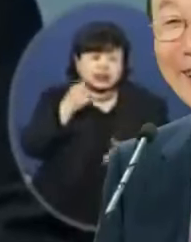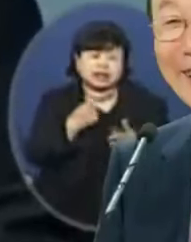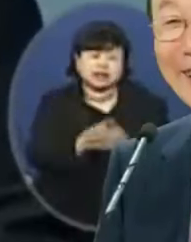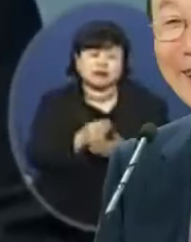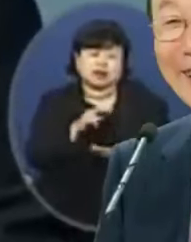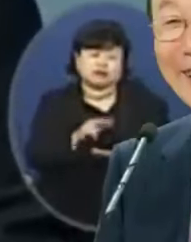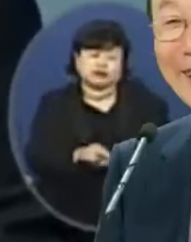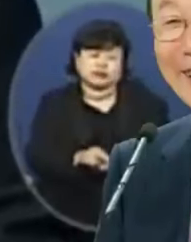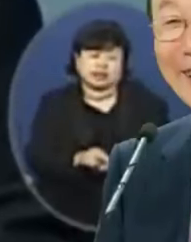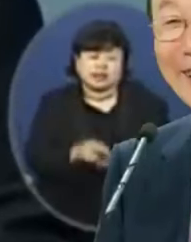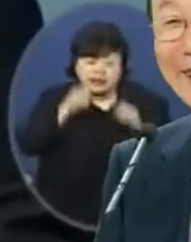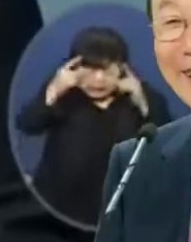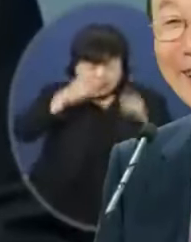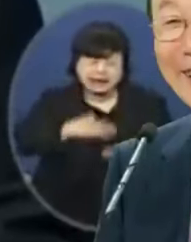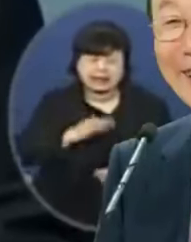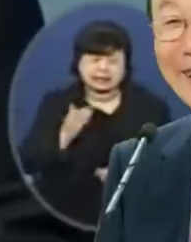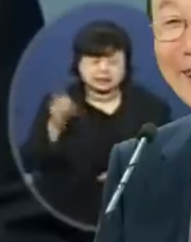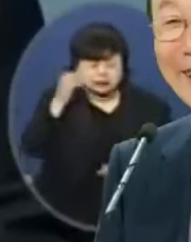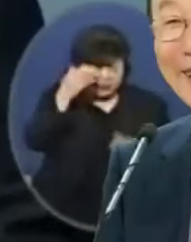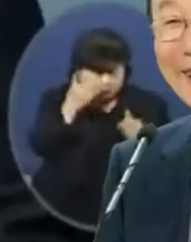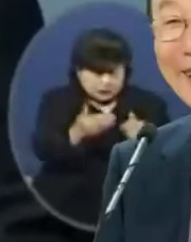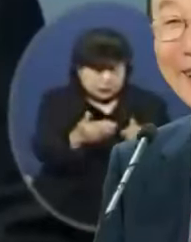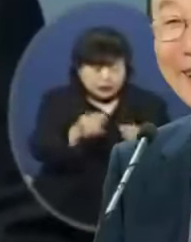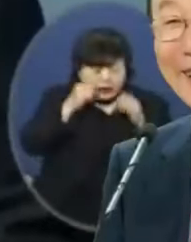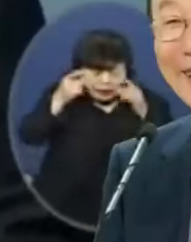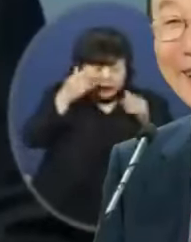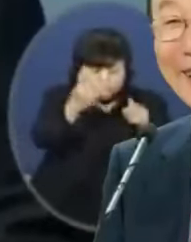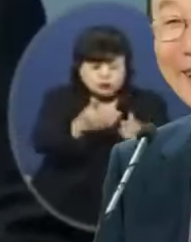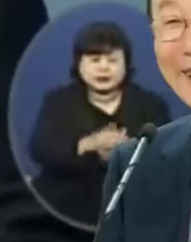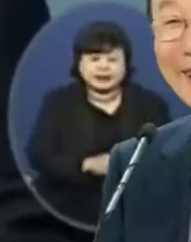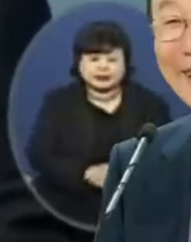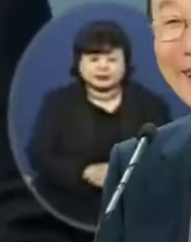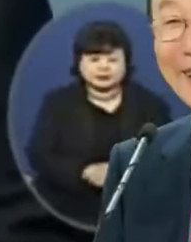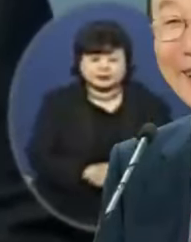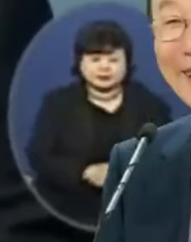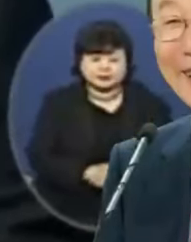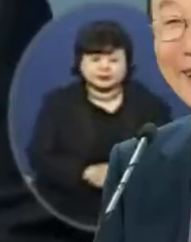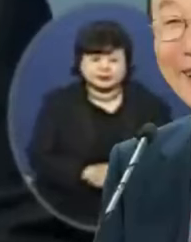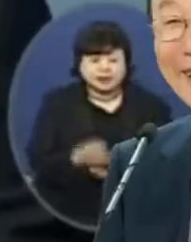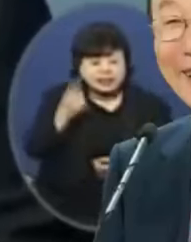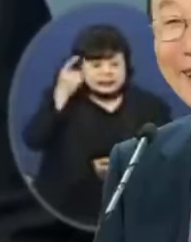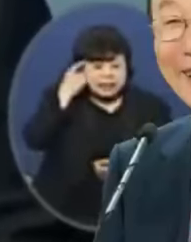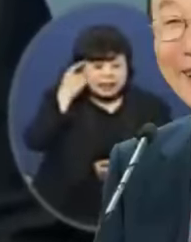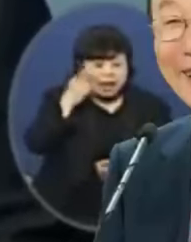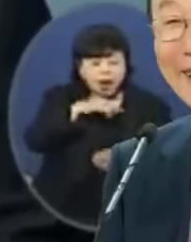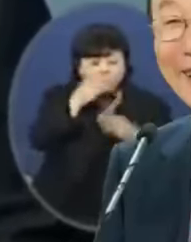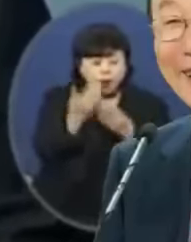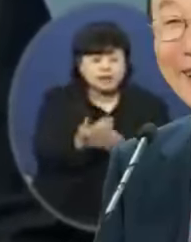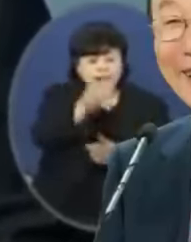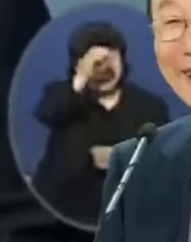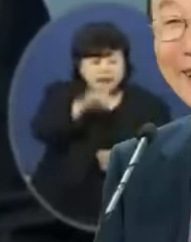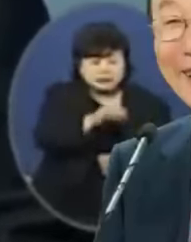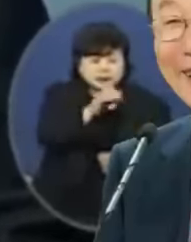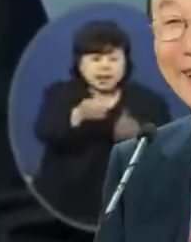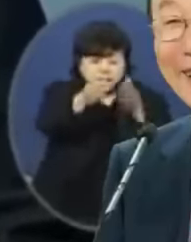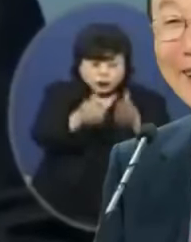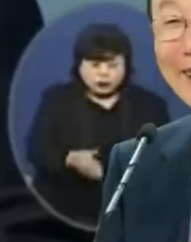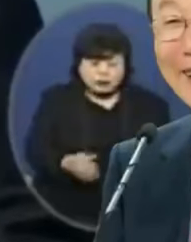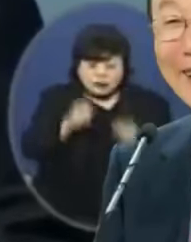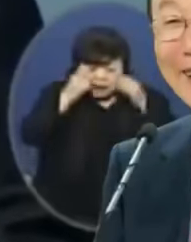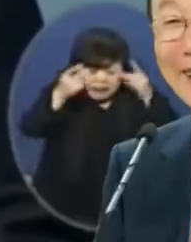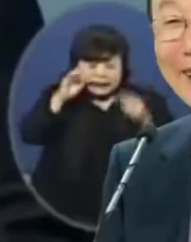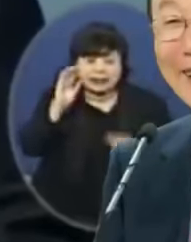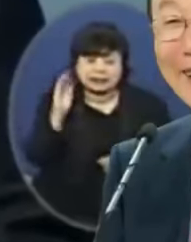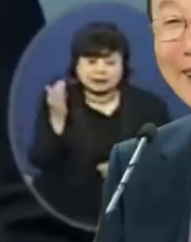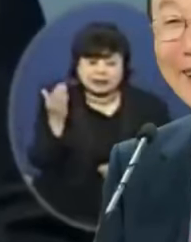못합니다. 깨달아 알아야 돼요. 성령께서 여러분을 깨닫게 해주신 것입니다. 생각이 완전히 십자가를 통하여